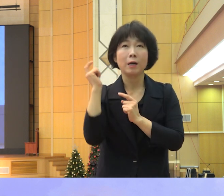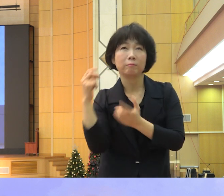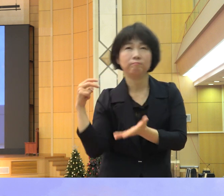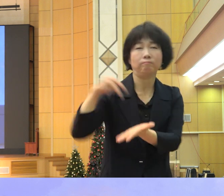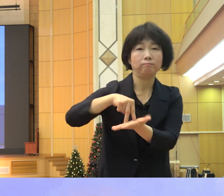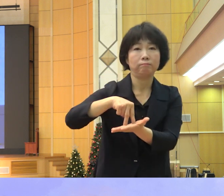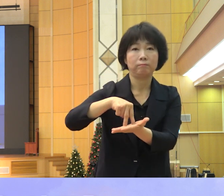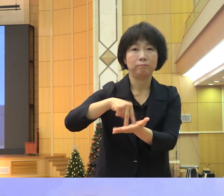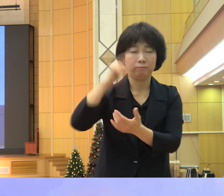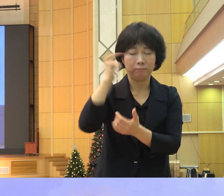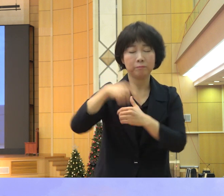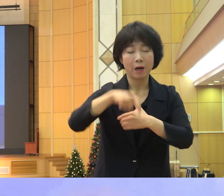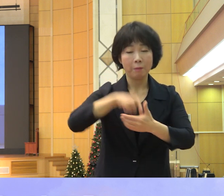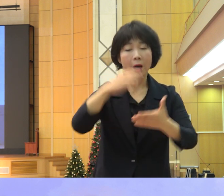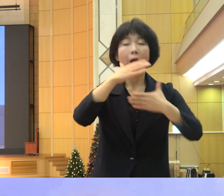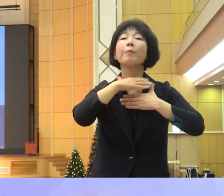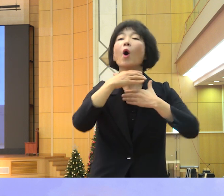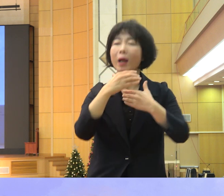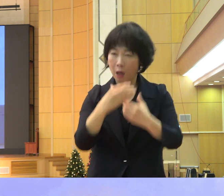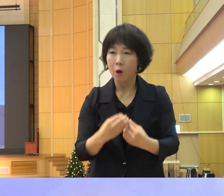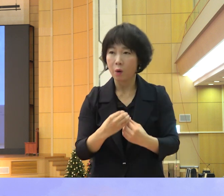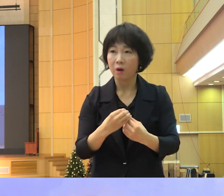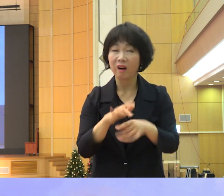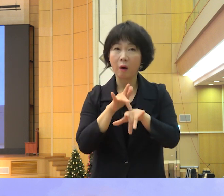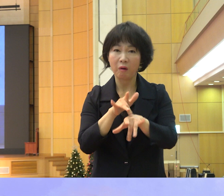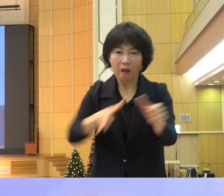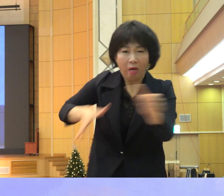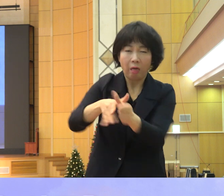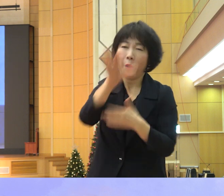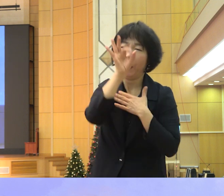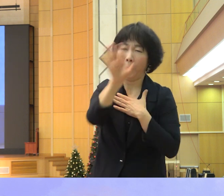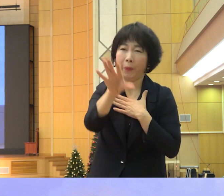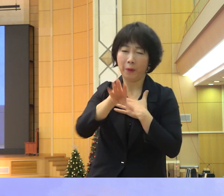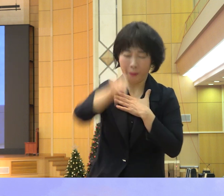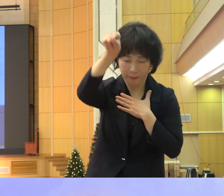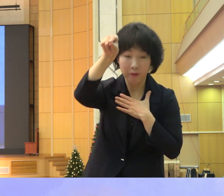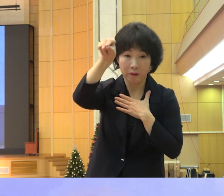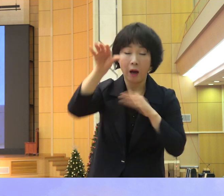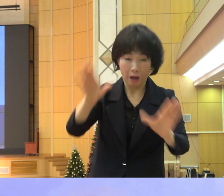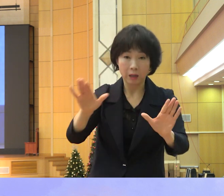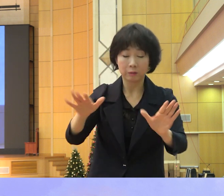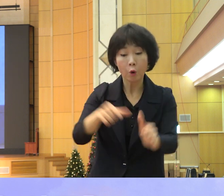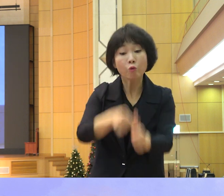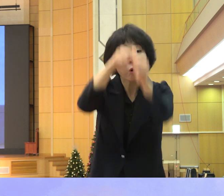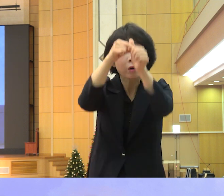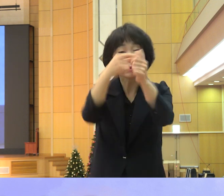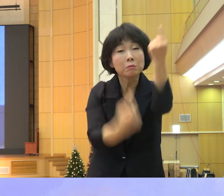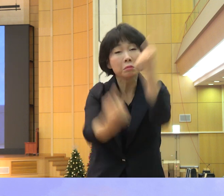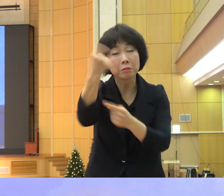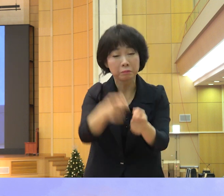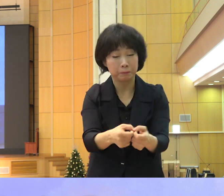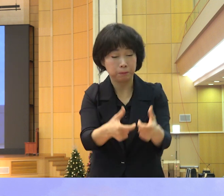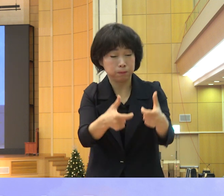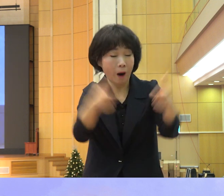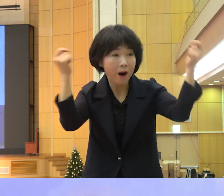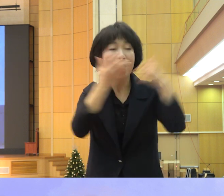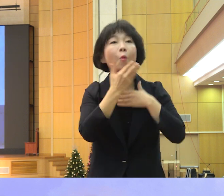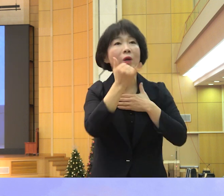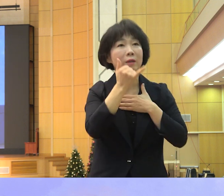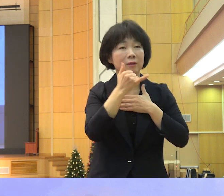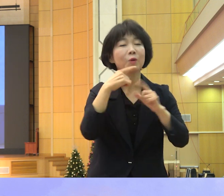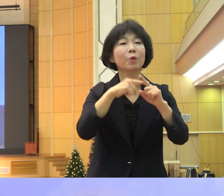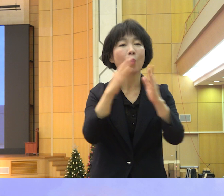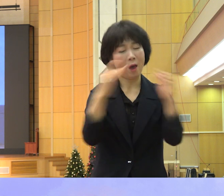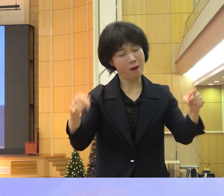세워져 가며 평안하며 음부의 권세가 이기지 못하고 구원의 수가 더해가는 복 있는